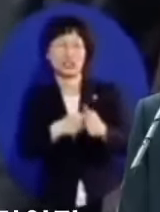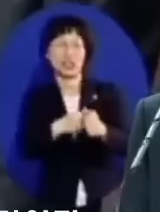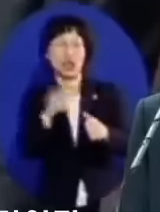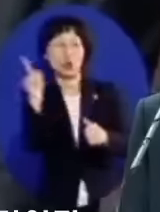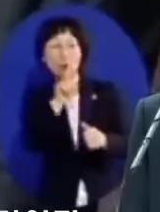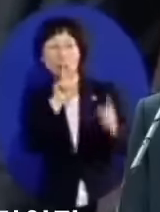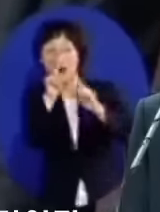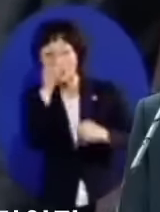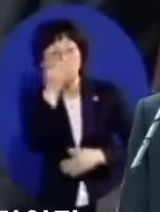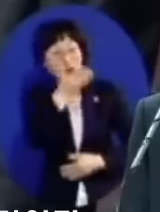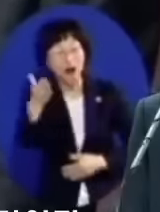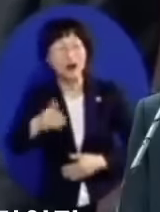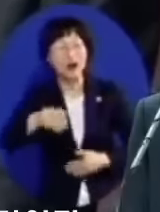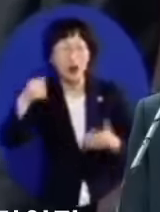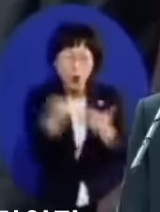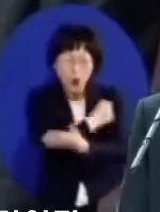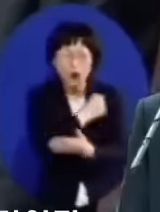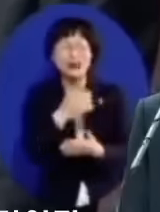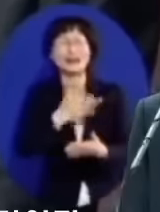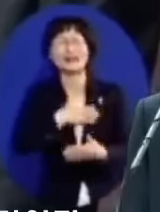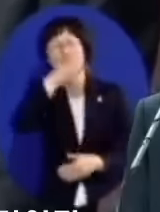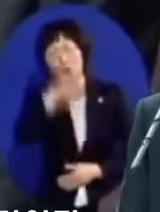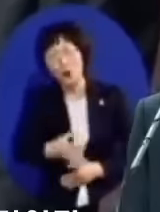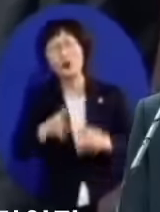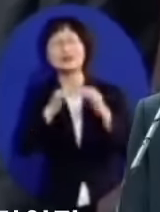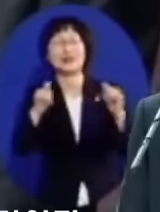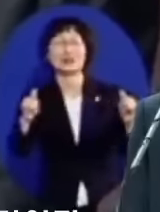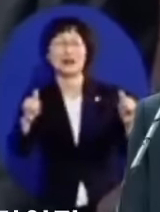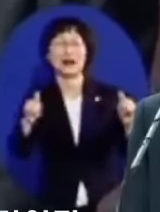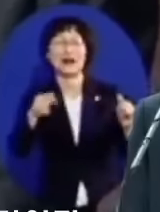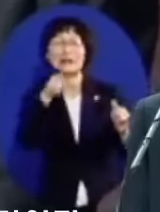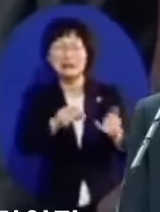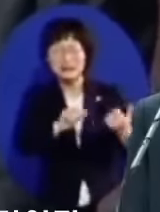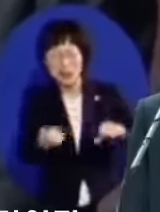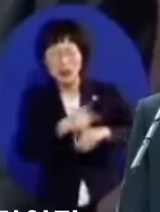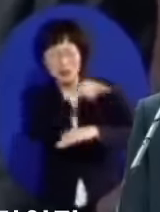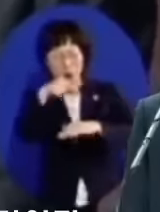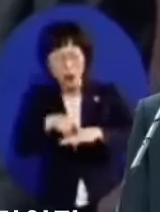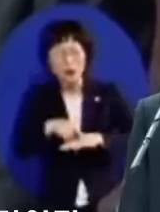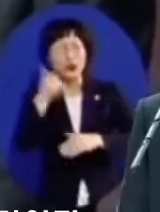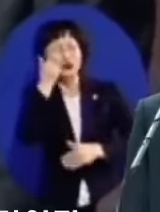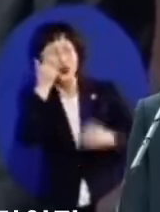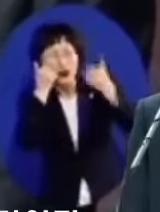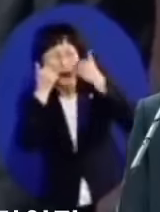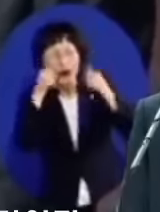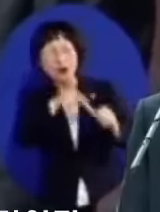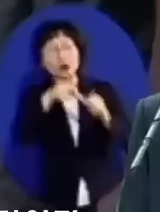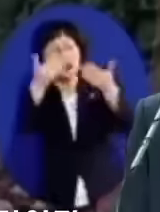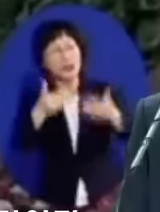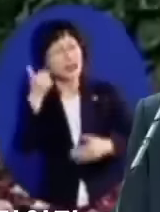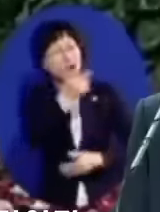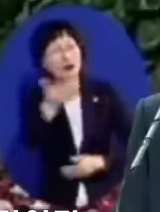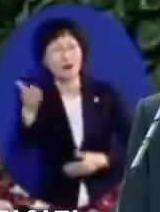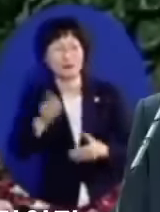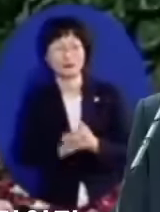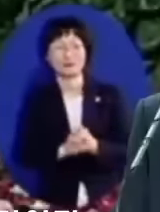말했습니까? 오라, 나는 공고한 사람이로다. 이 사망의 몸에서 누가 나를 건져내랴.